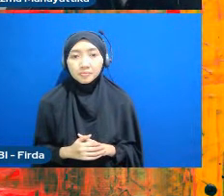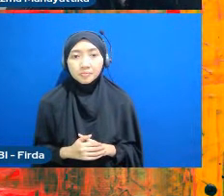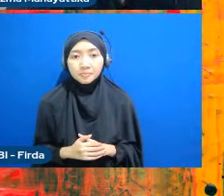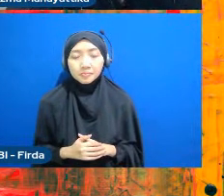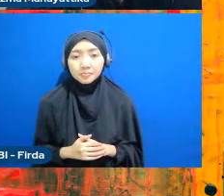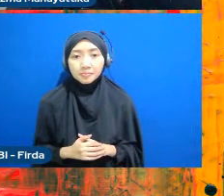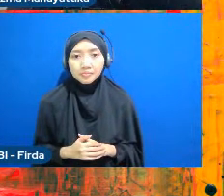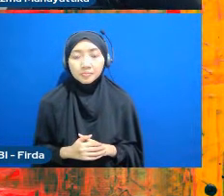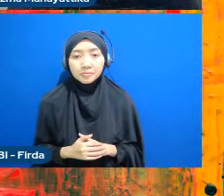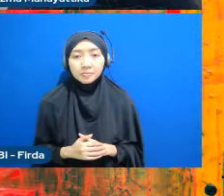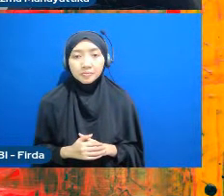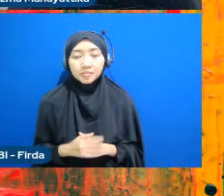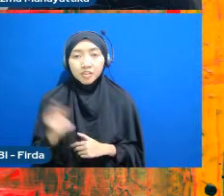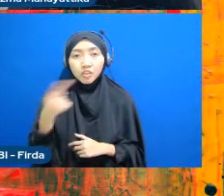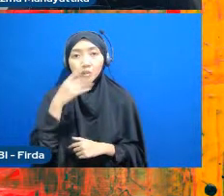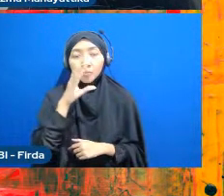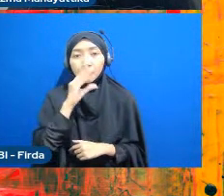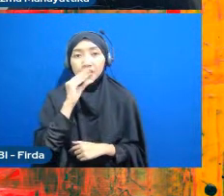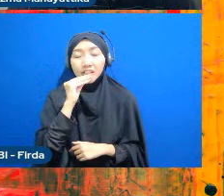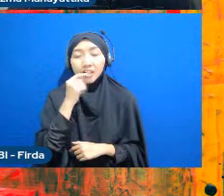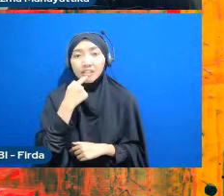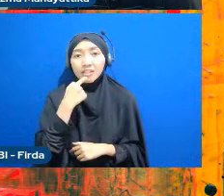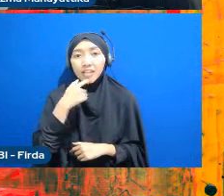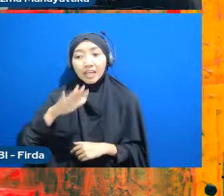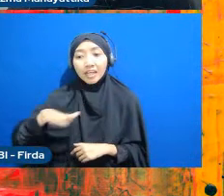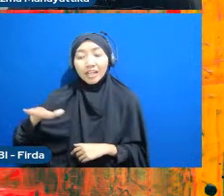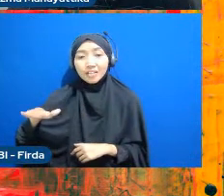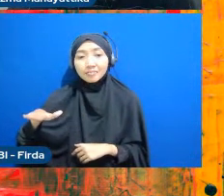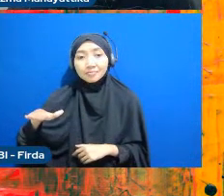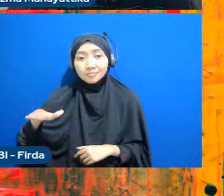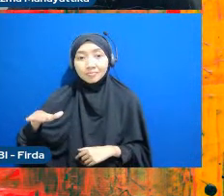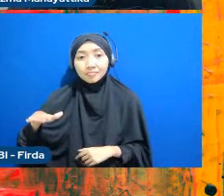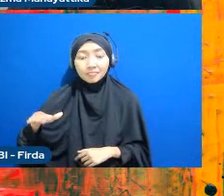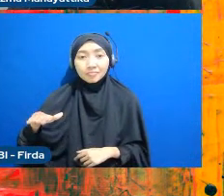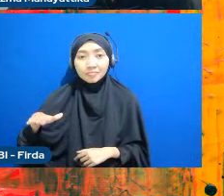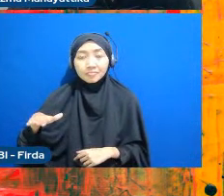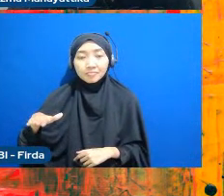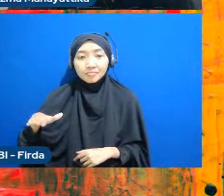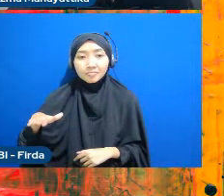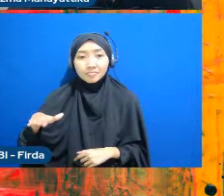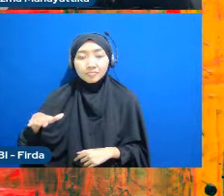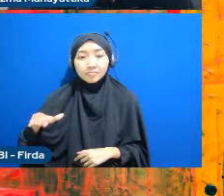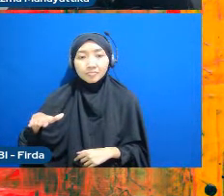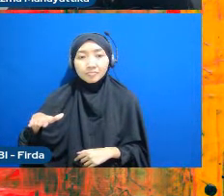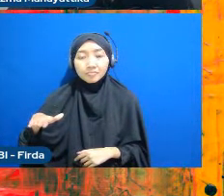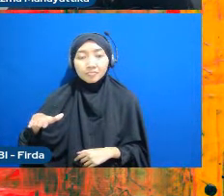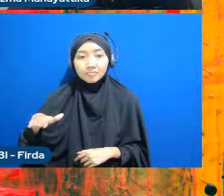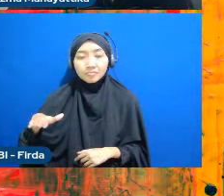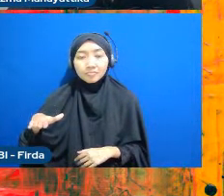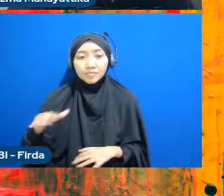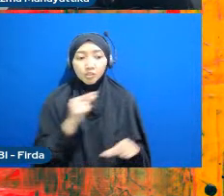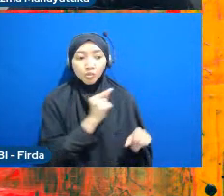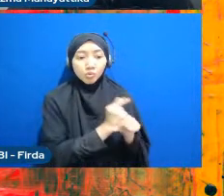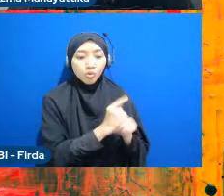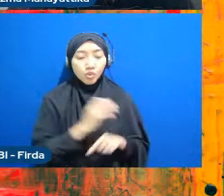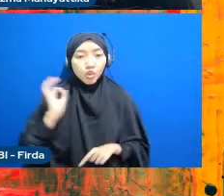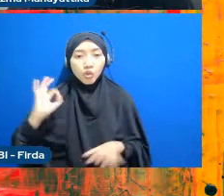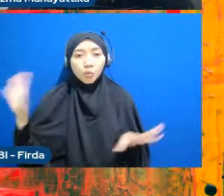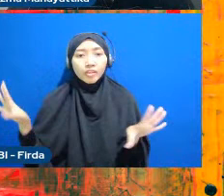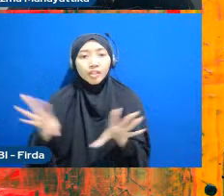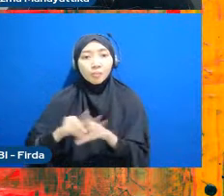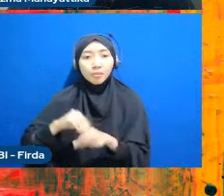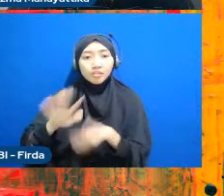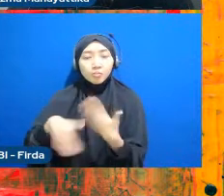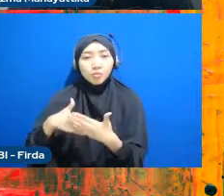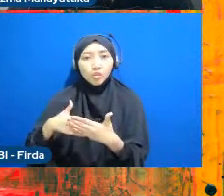Oke, jadi kalau kita bicara tentang anak, maka ini nggak akan lepas dari guru dan orang tua, gitu ya.